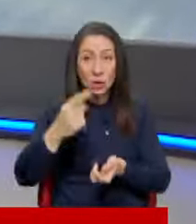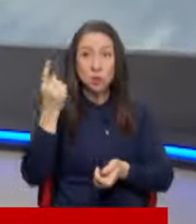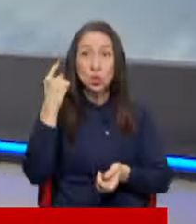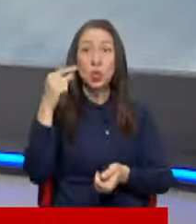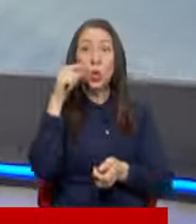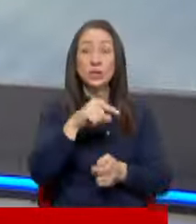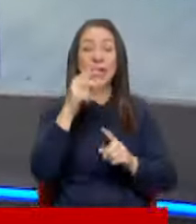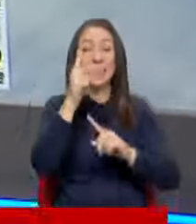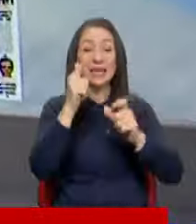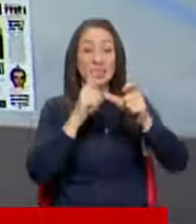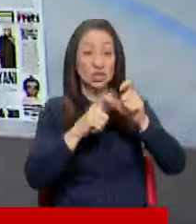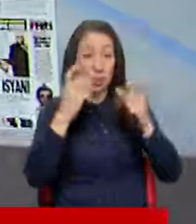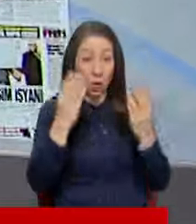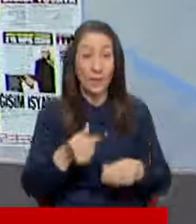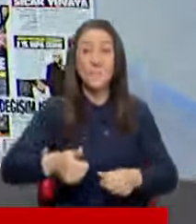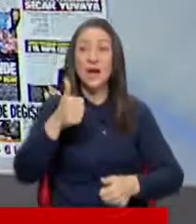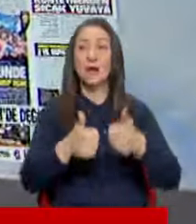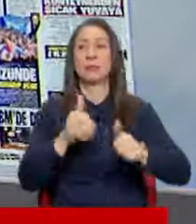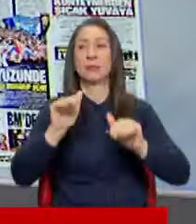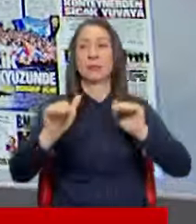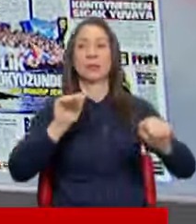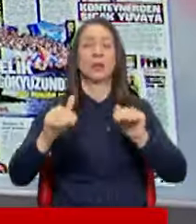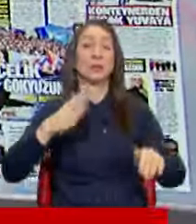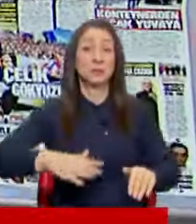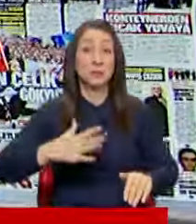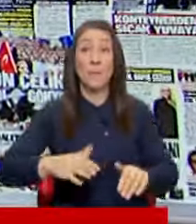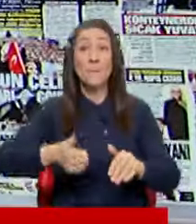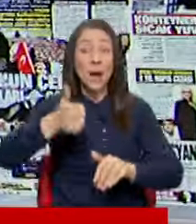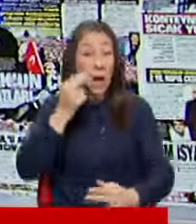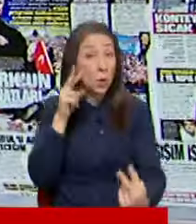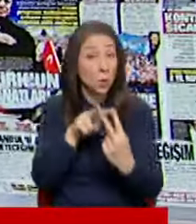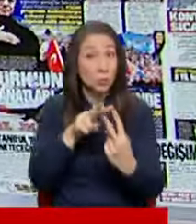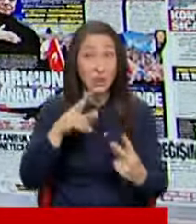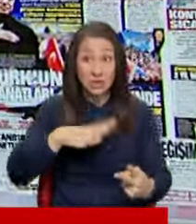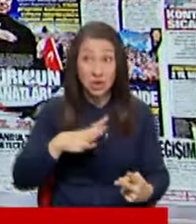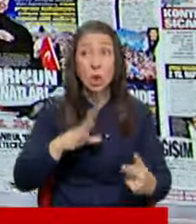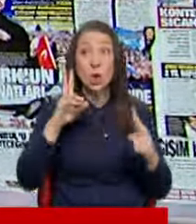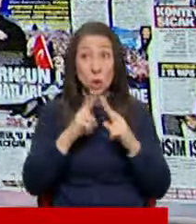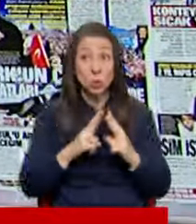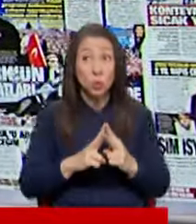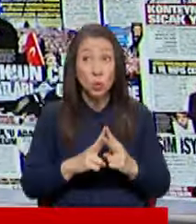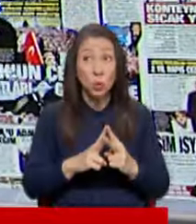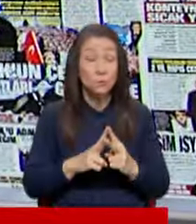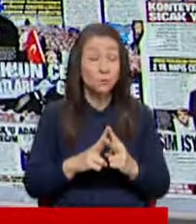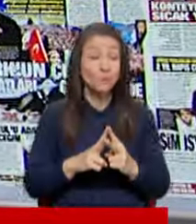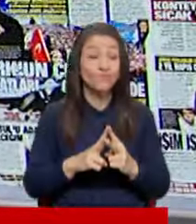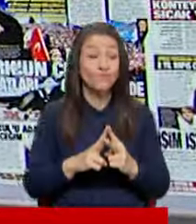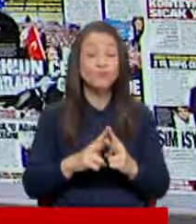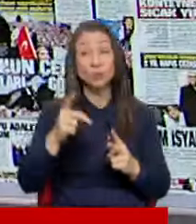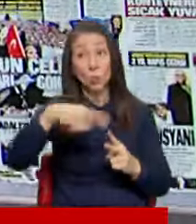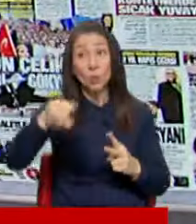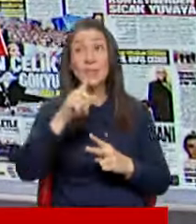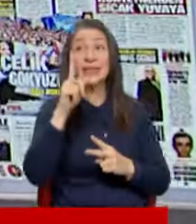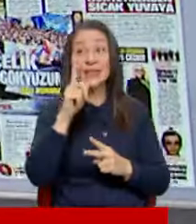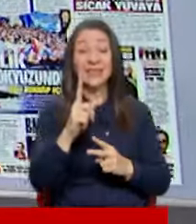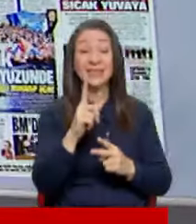Orada iliç'te bulunan Bakanlara seslerini duyurmak istedi bakanlarla görüşmek istedi görüşebilmek